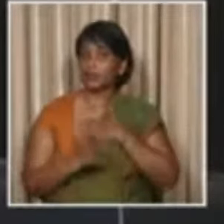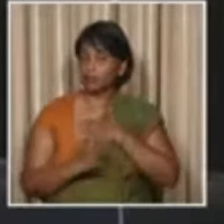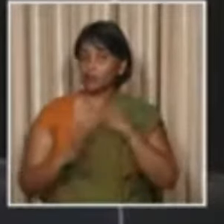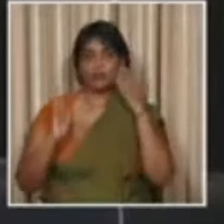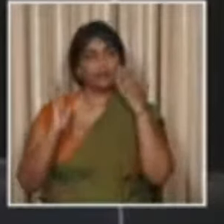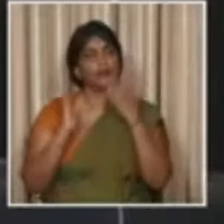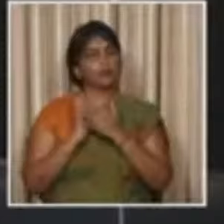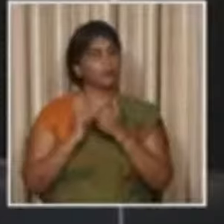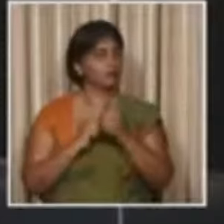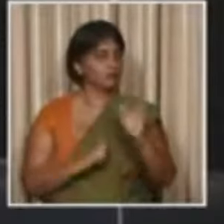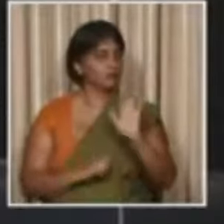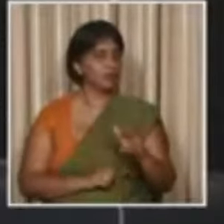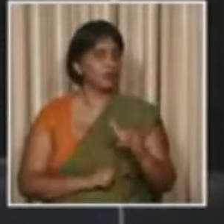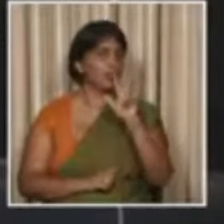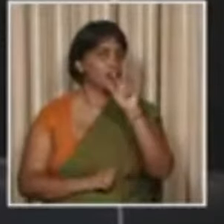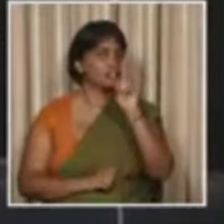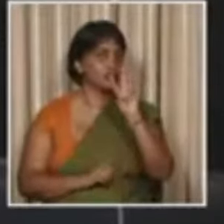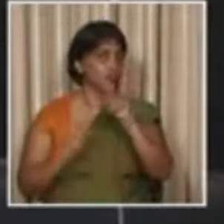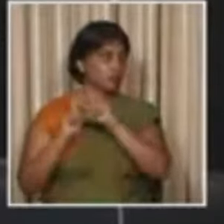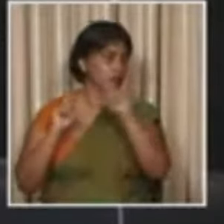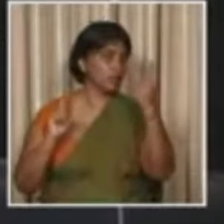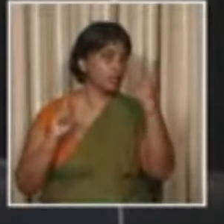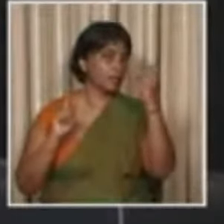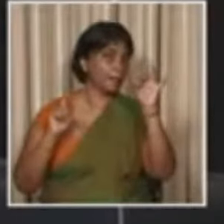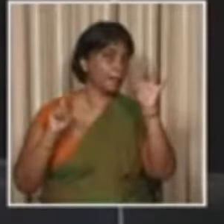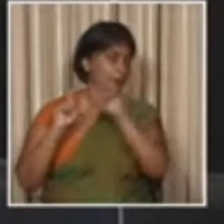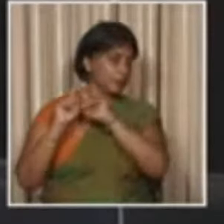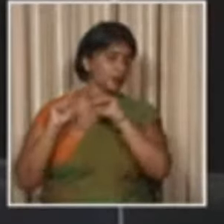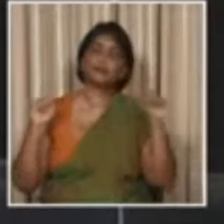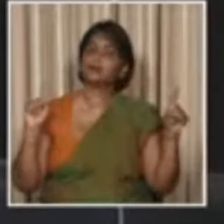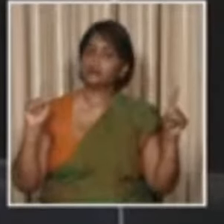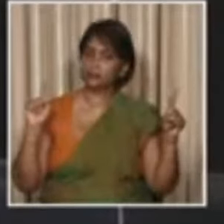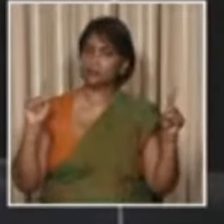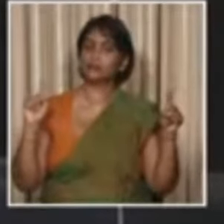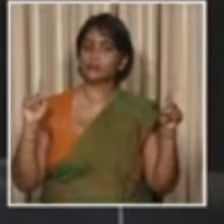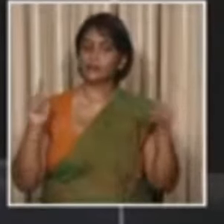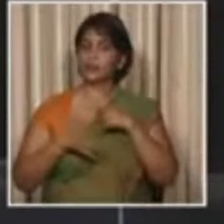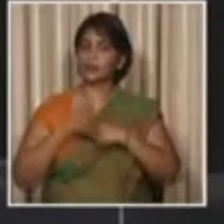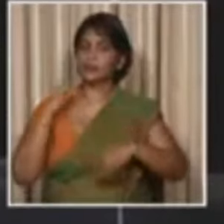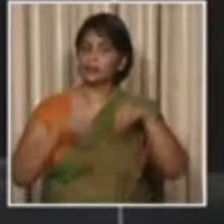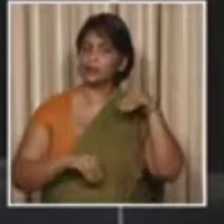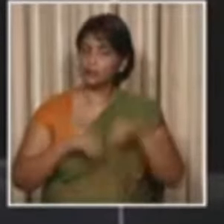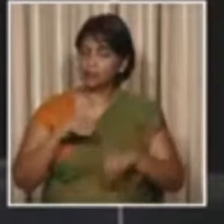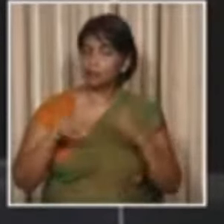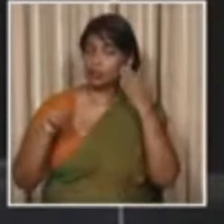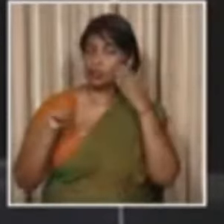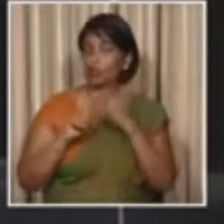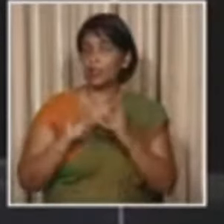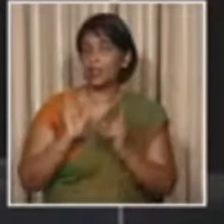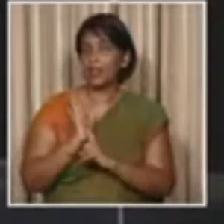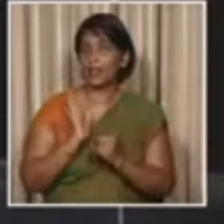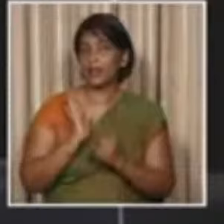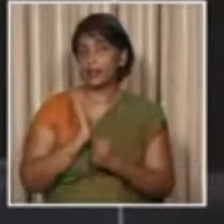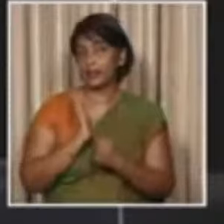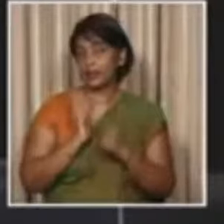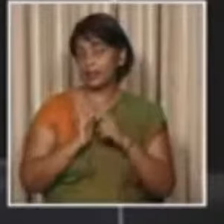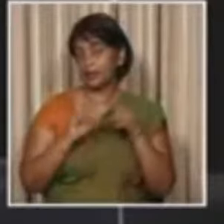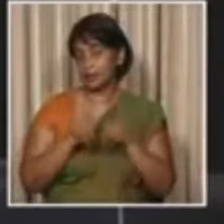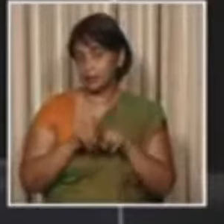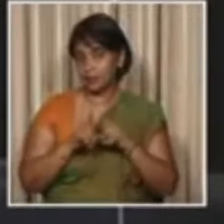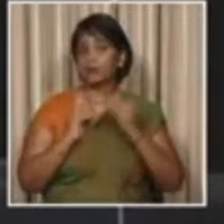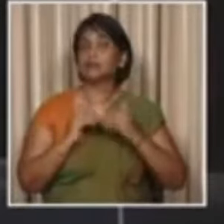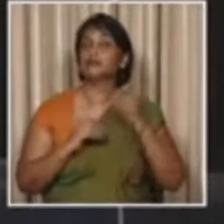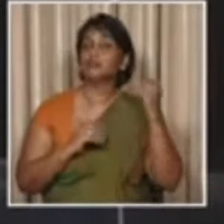අවධානය යොමු කරන්නේ මං 83 ඉඳලා 2015ට දක්වා මැතිවරණයක ප්‍රසූති වුණේ එල්ටීටීක වගේම